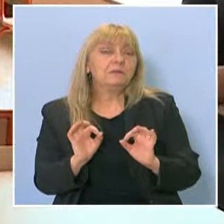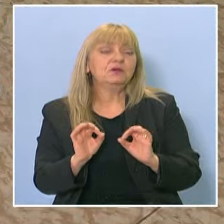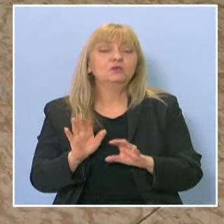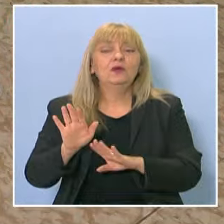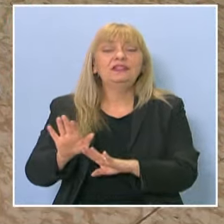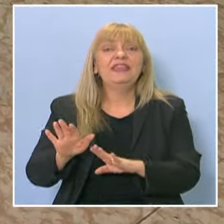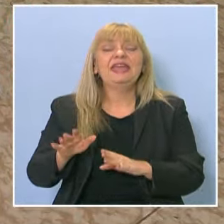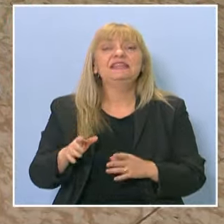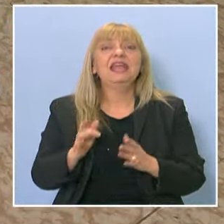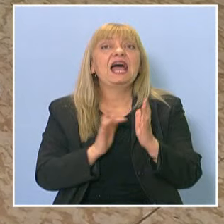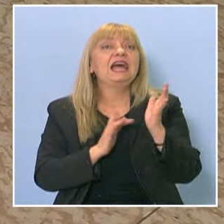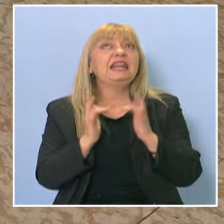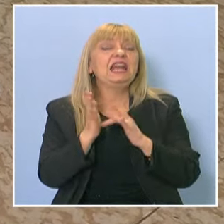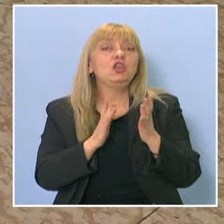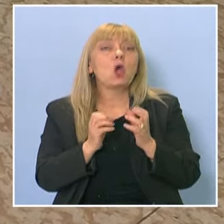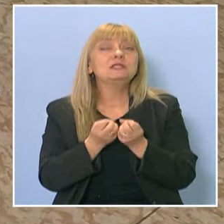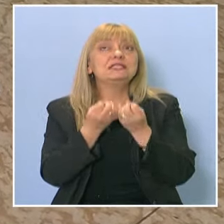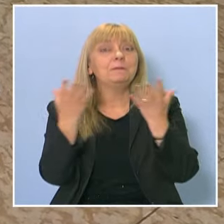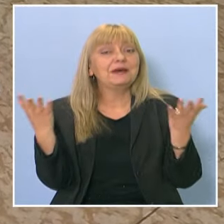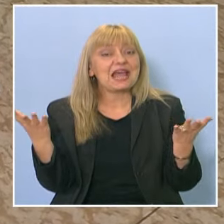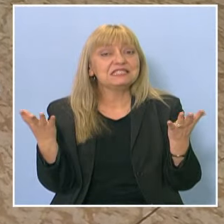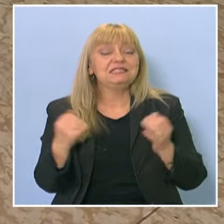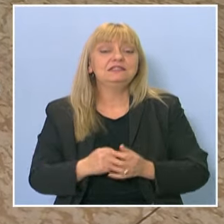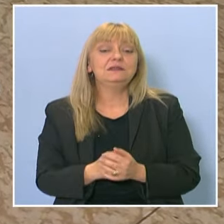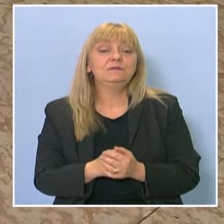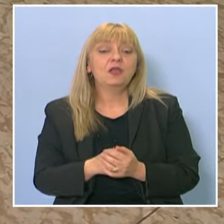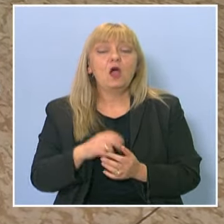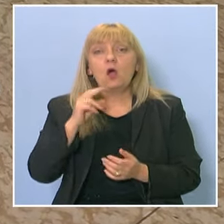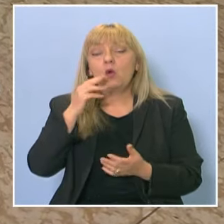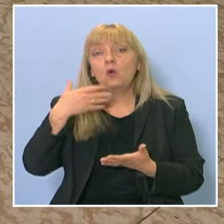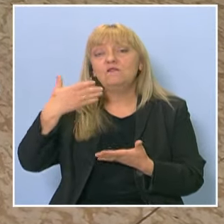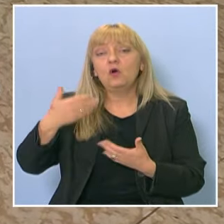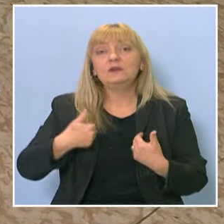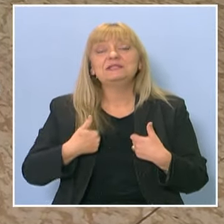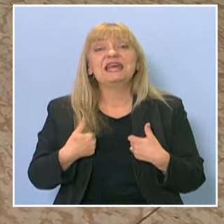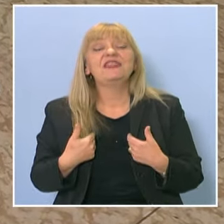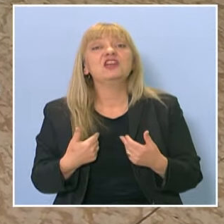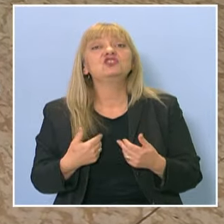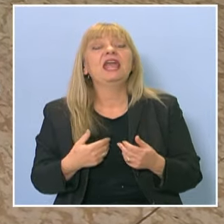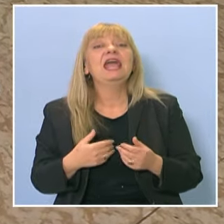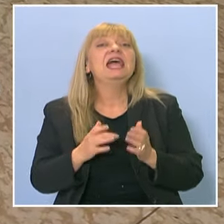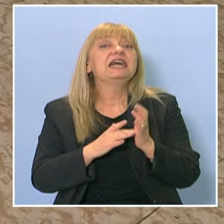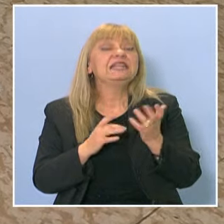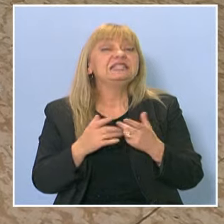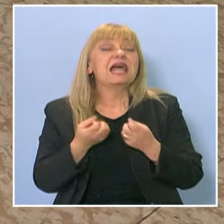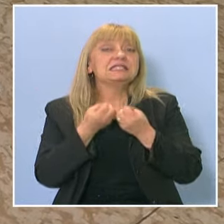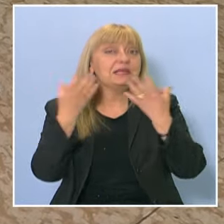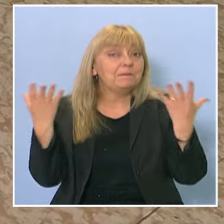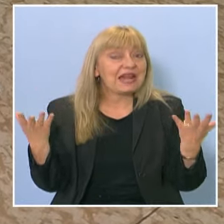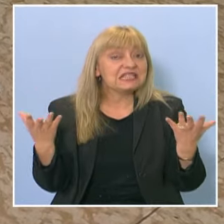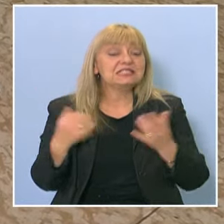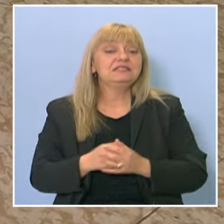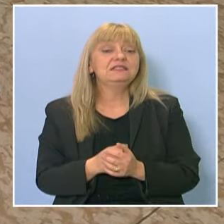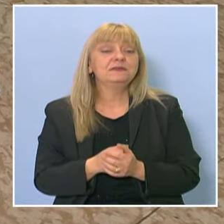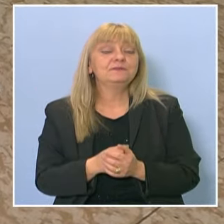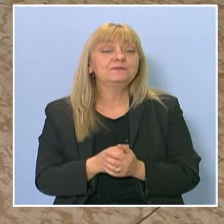техни религиозни празници, говориме и за нашите християнски религиозни празници. Отделно на това,